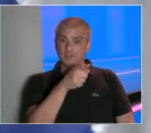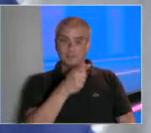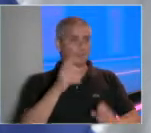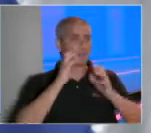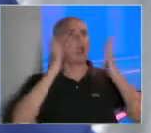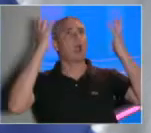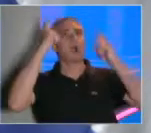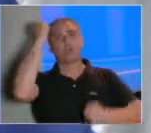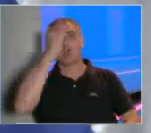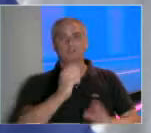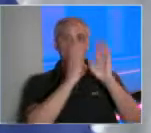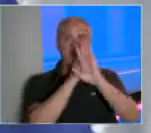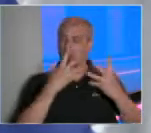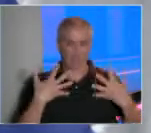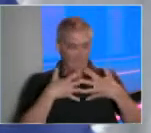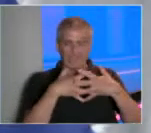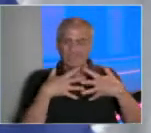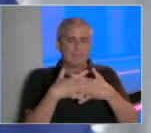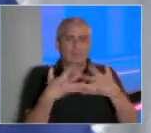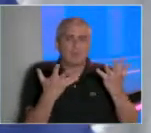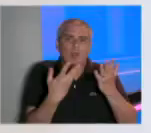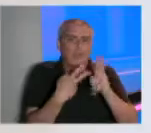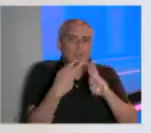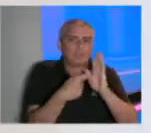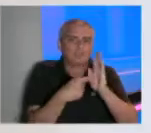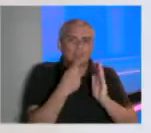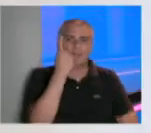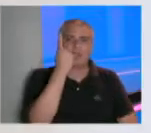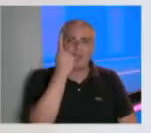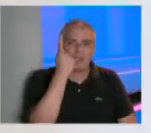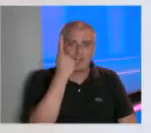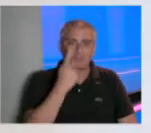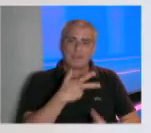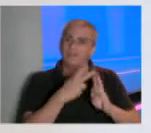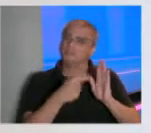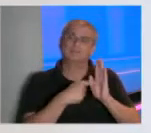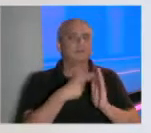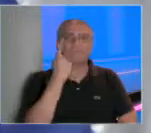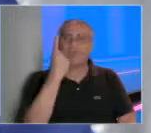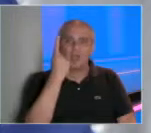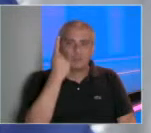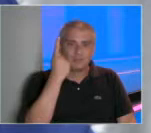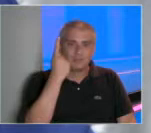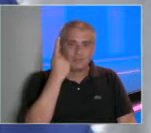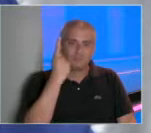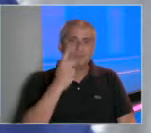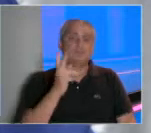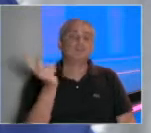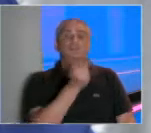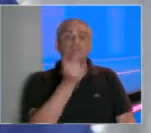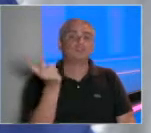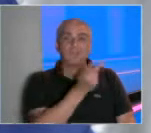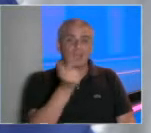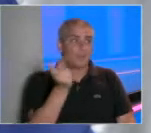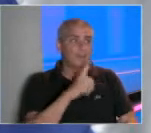שהידים. איך החיבור הזה, יש רק סיבה אחת לחיבור הזה. דרך אגב, מדהימה. שבעצם, שניכם